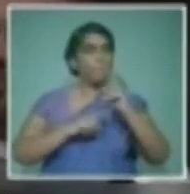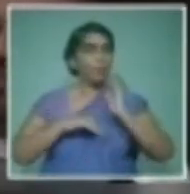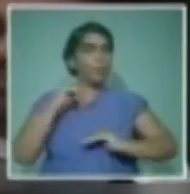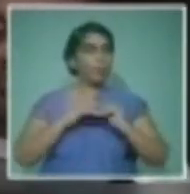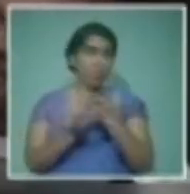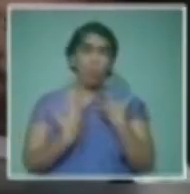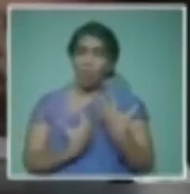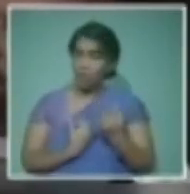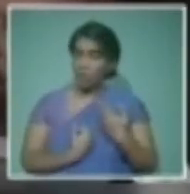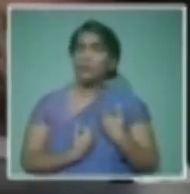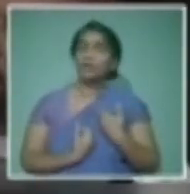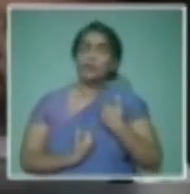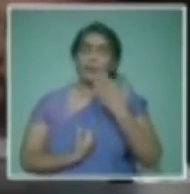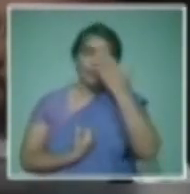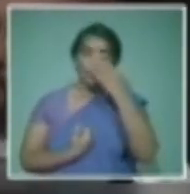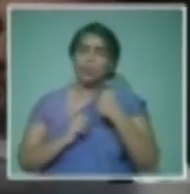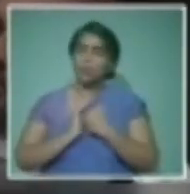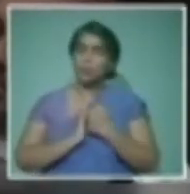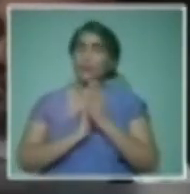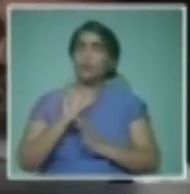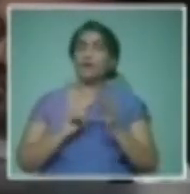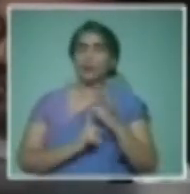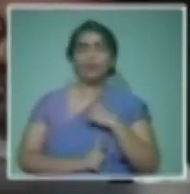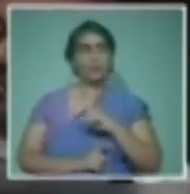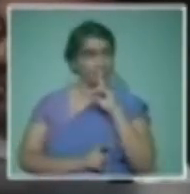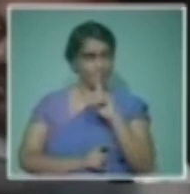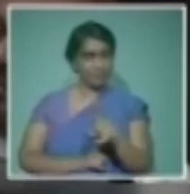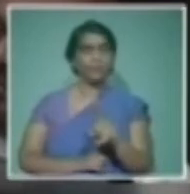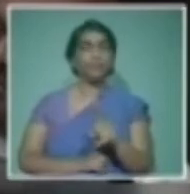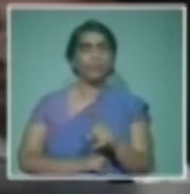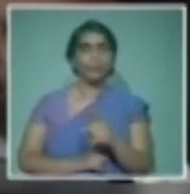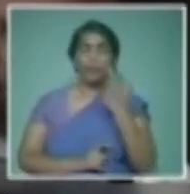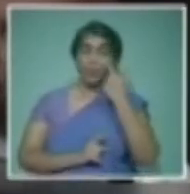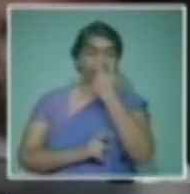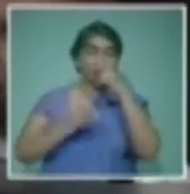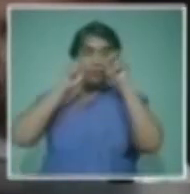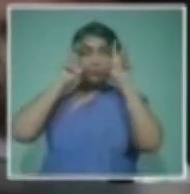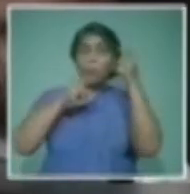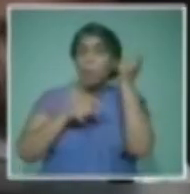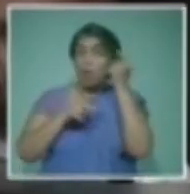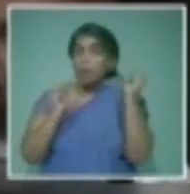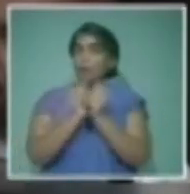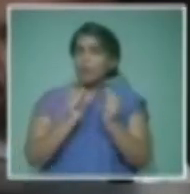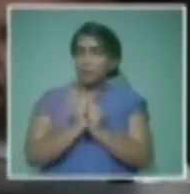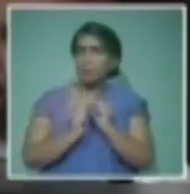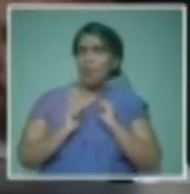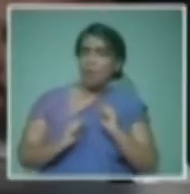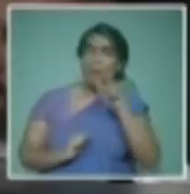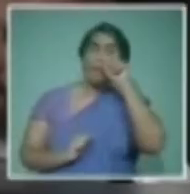आरक्षा करगन्न ओन ना करुणा करला गरु मंत्रीतुमालट मं आराधना करनवा एस अरिन्न मुले पाविच्च करला कल्पना करला